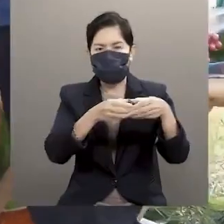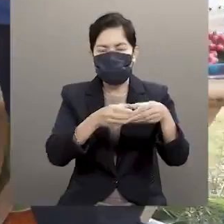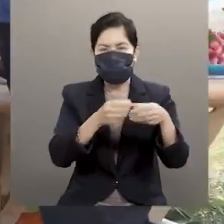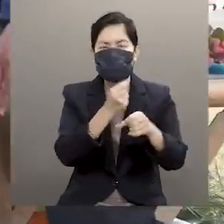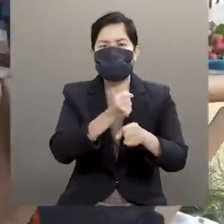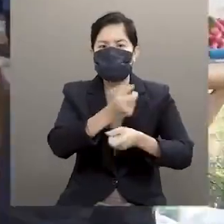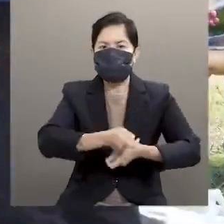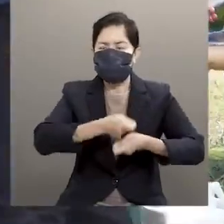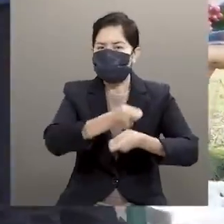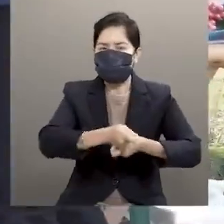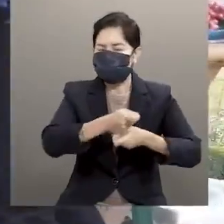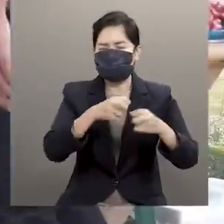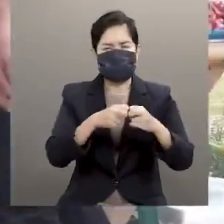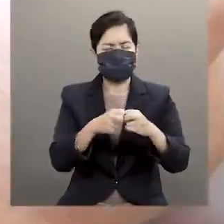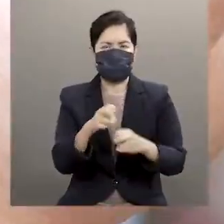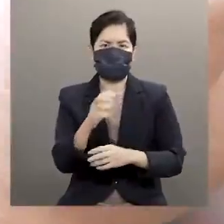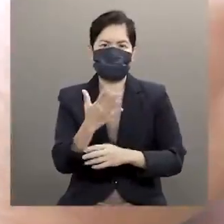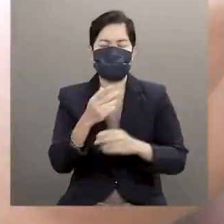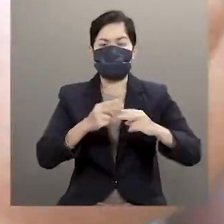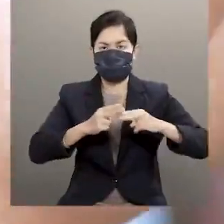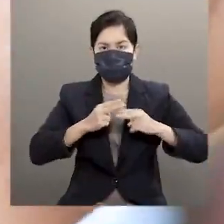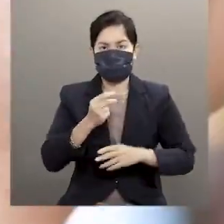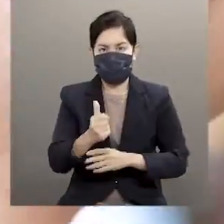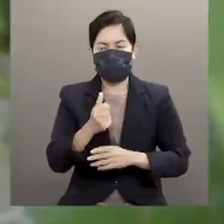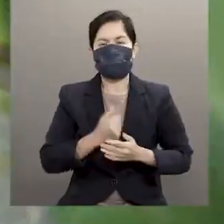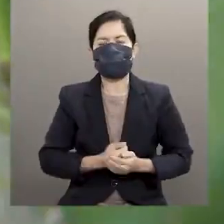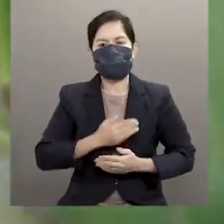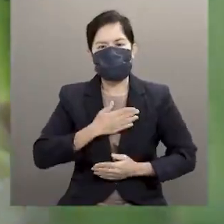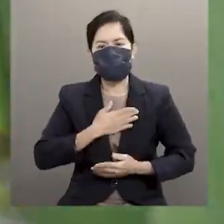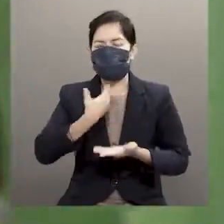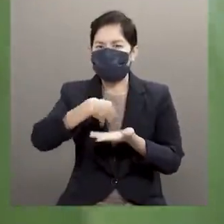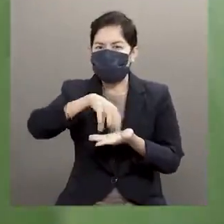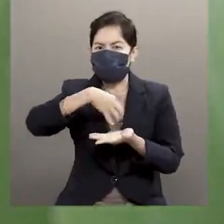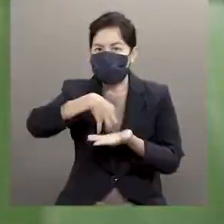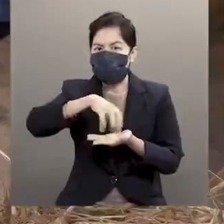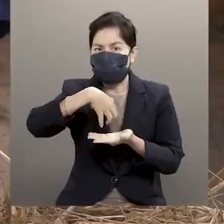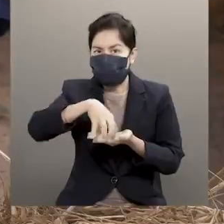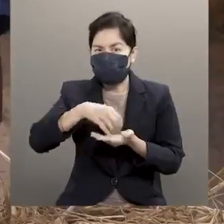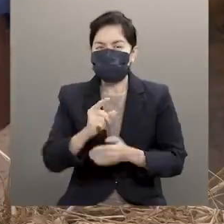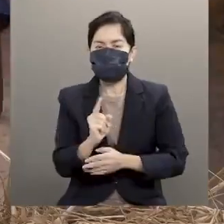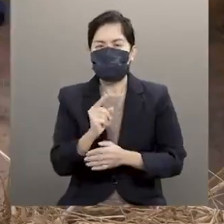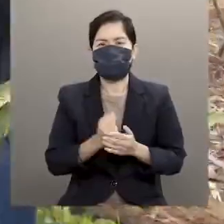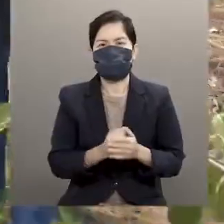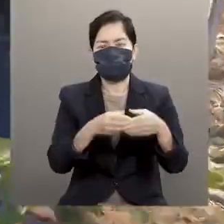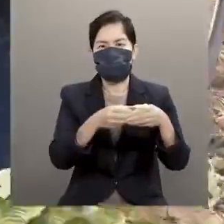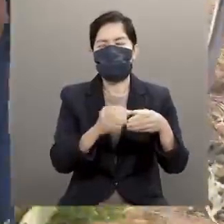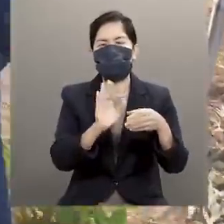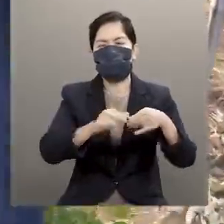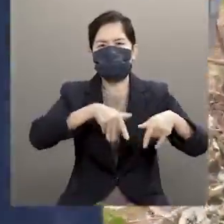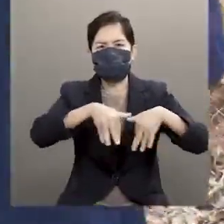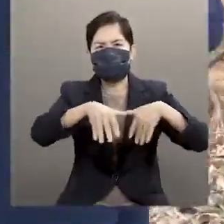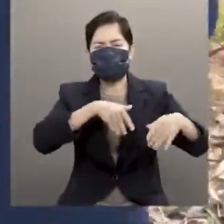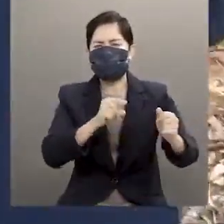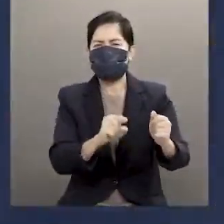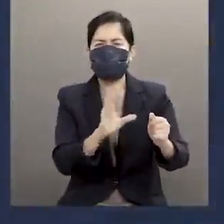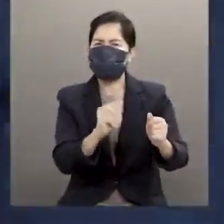คนในเมืองนะครัหลัจากที่ผมนำเสนอเห็นสิ่งหนึ่ก็คือคนในเมืองยังเข้าไม่ถงอาหารทเปนอหธรรมชาติเรากเลยคิดว่